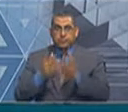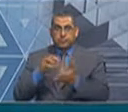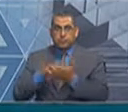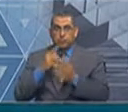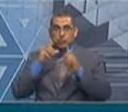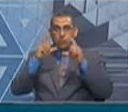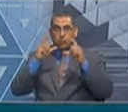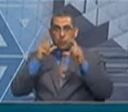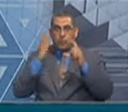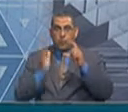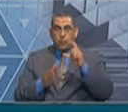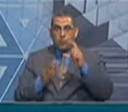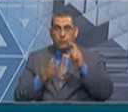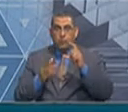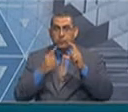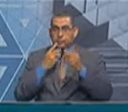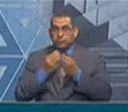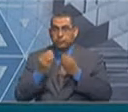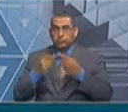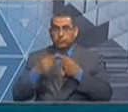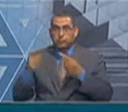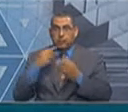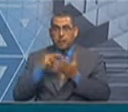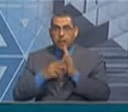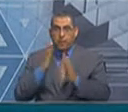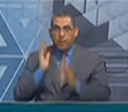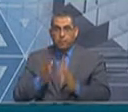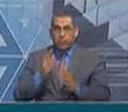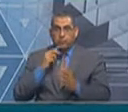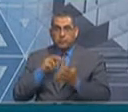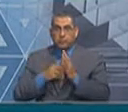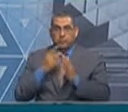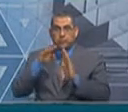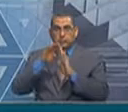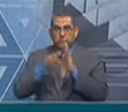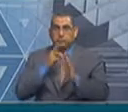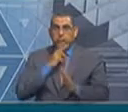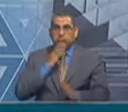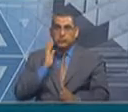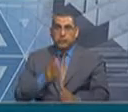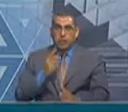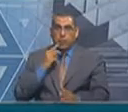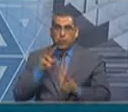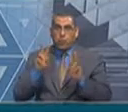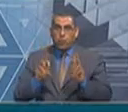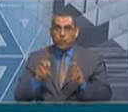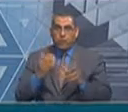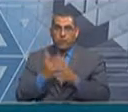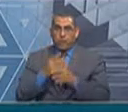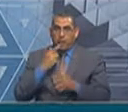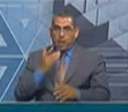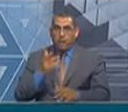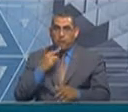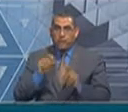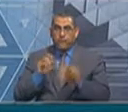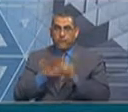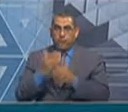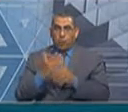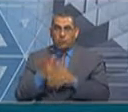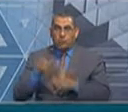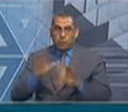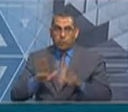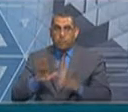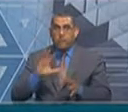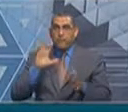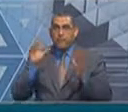الصورة التقليدية بالبلاستيك بحيث يمكن تطهيره بانتظام دون إلحاق ضرر به. فيروس كورونا موجود